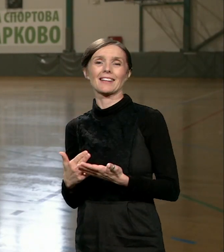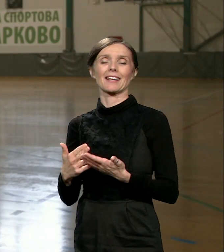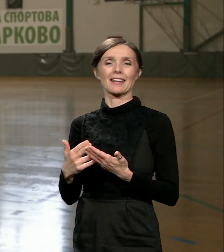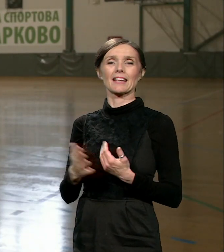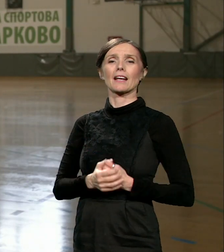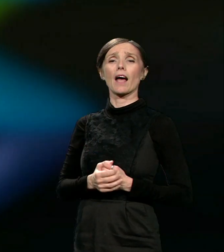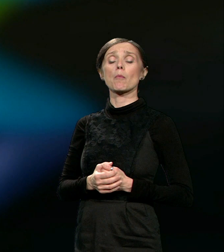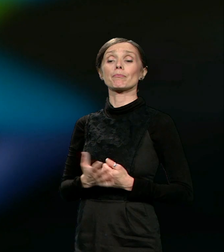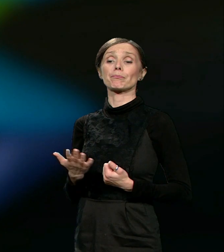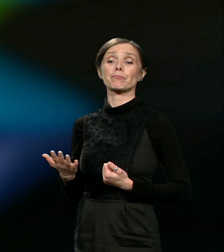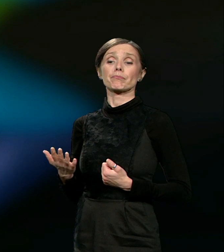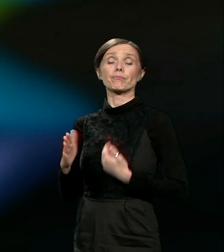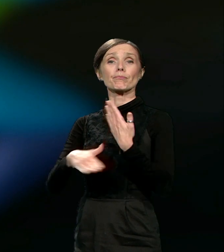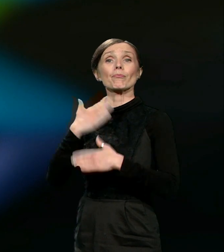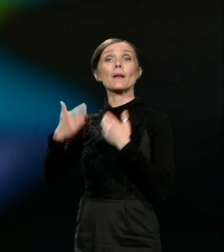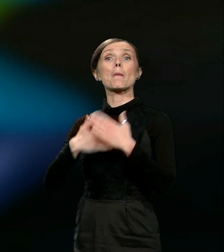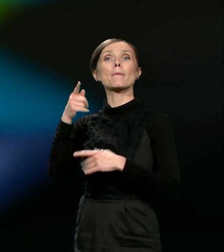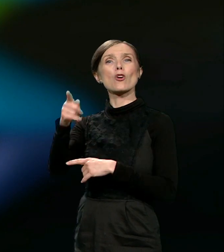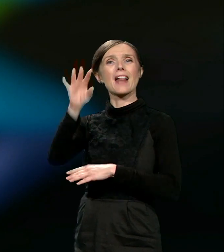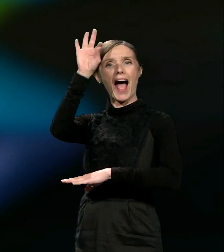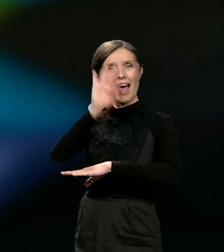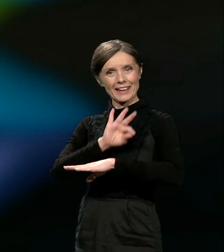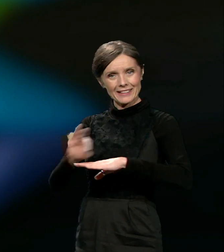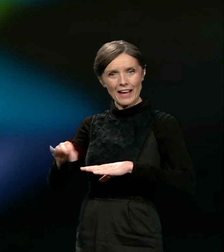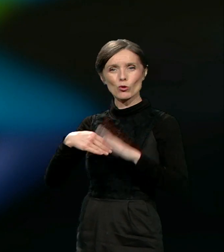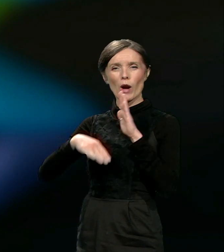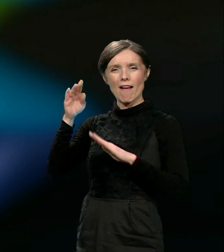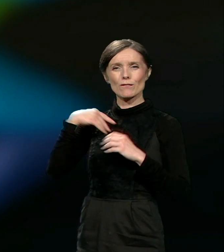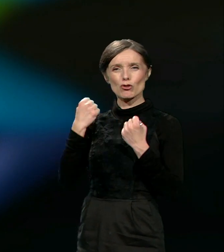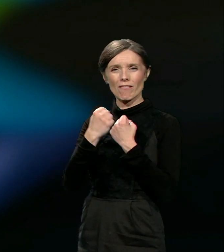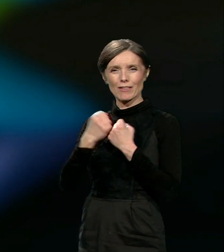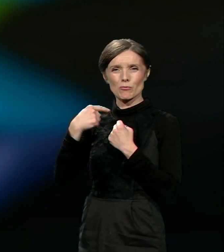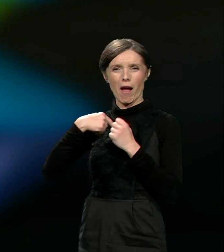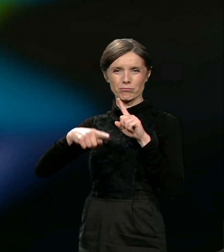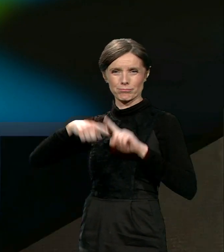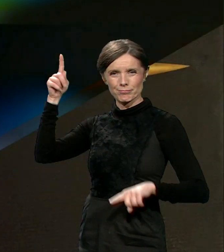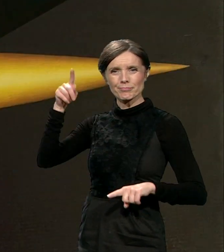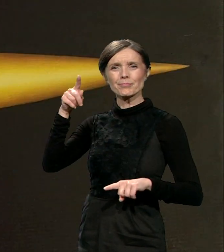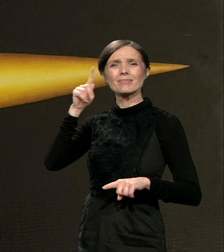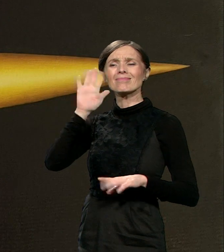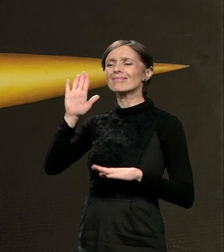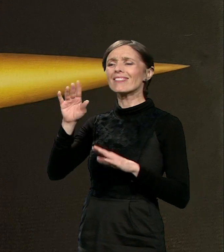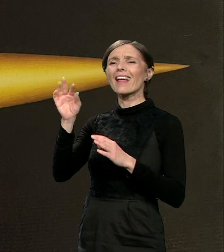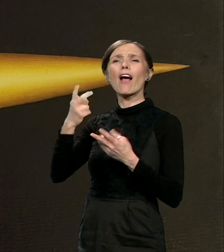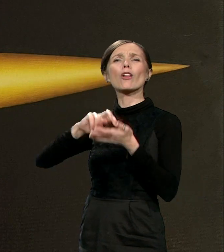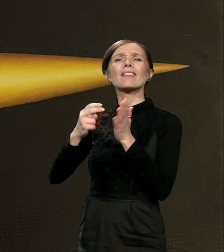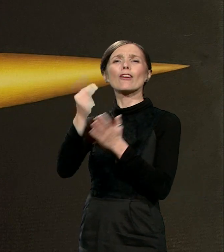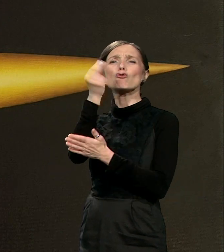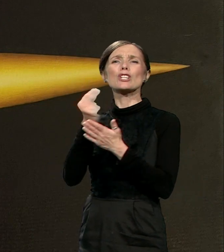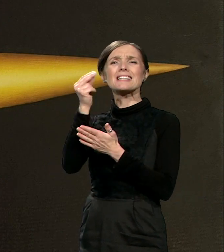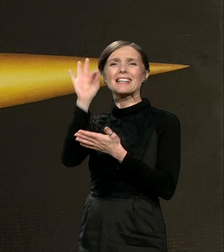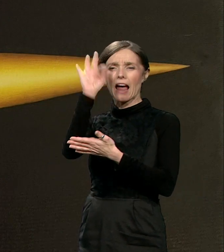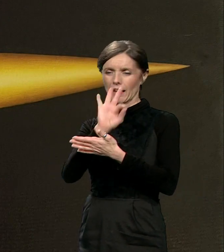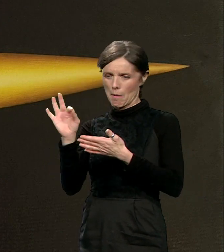I kroz arhitekturu sam razvila dalje taj crtež rapidografom i nakon